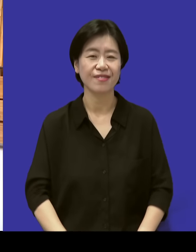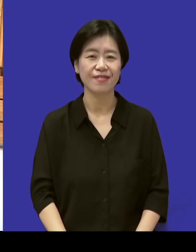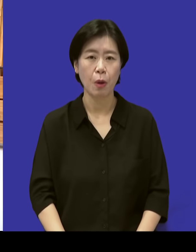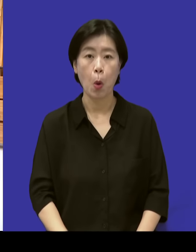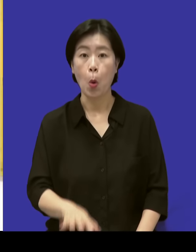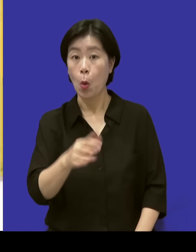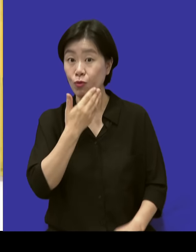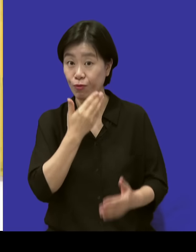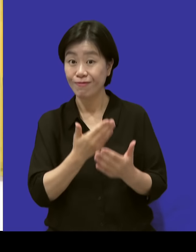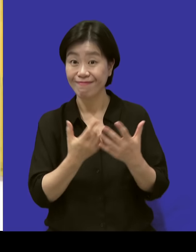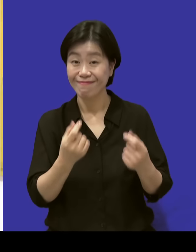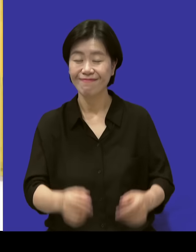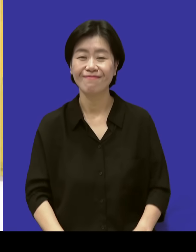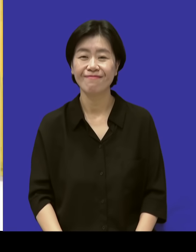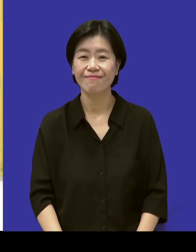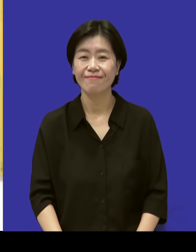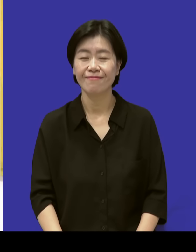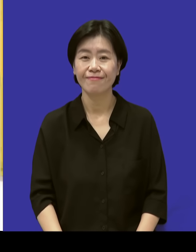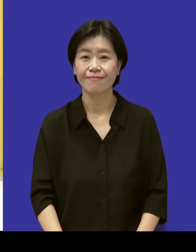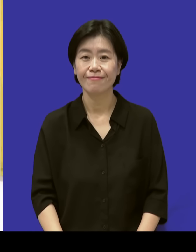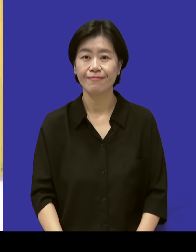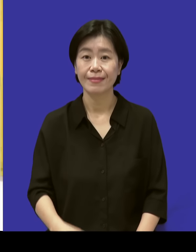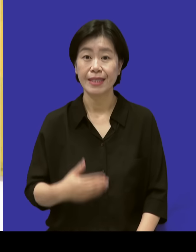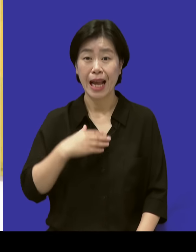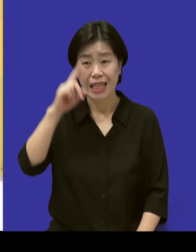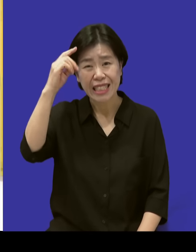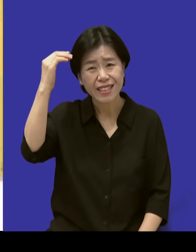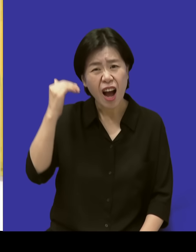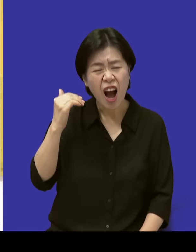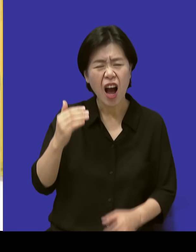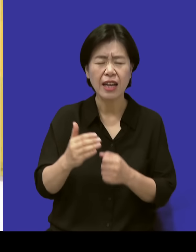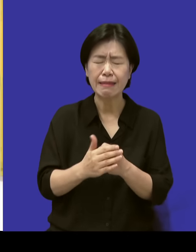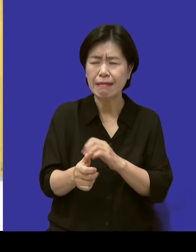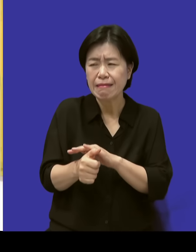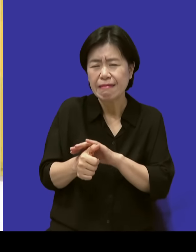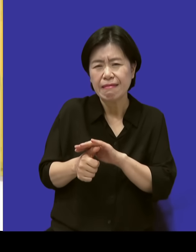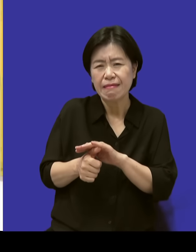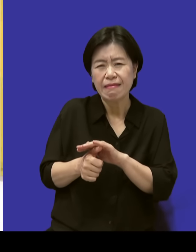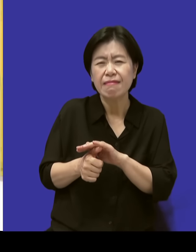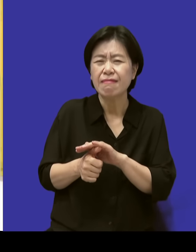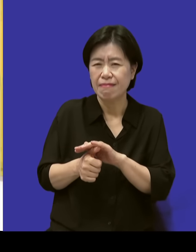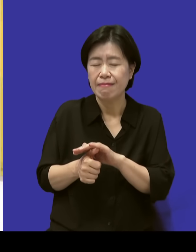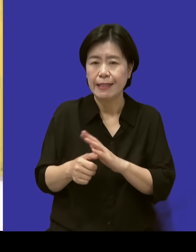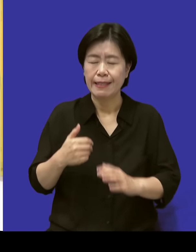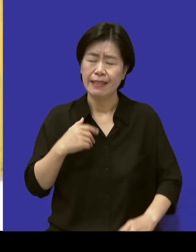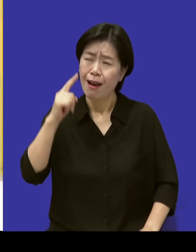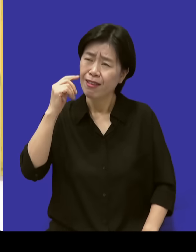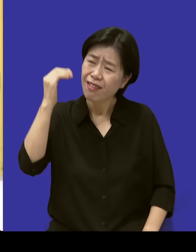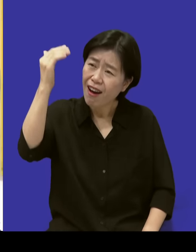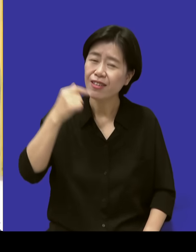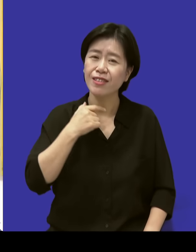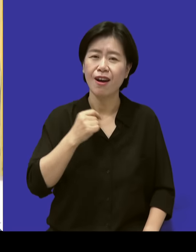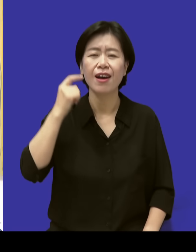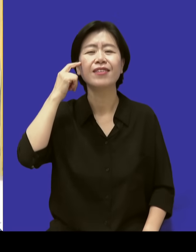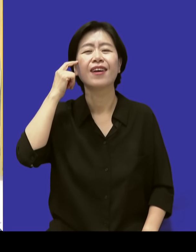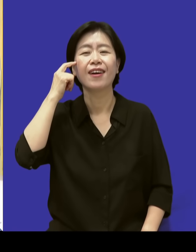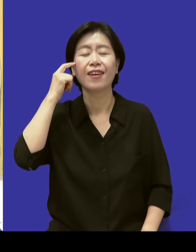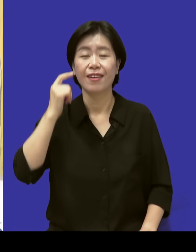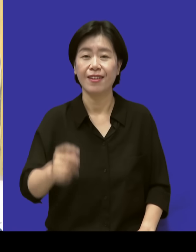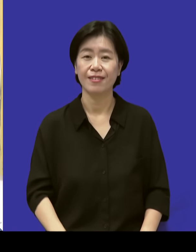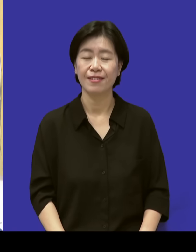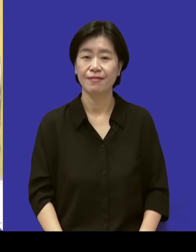팁을 드리면은 제가 이제 키가 작은 게 되게 컴플렉스였어요. 예. 그래서 키가 크고 싶다. 예. 이런 생각을 하고 있는